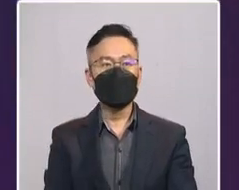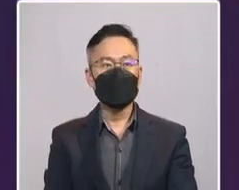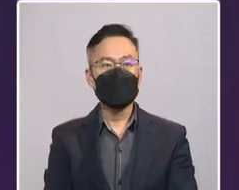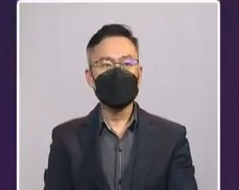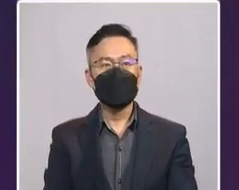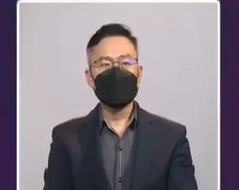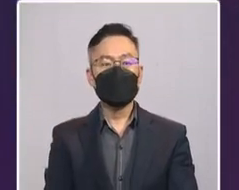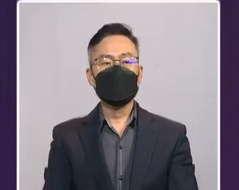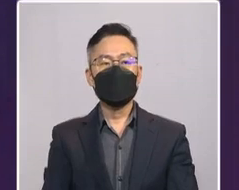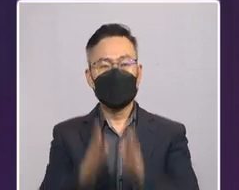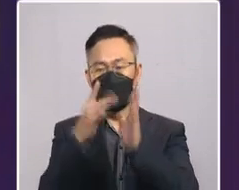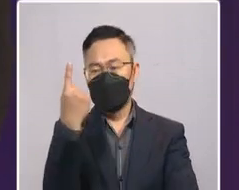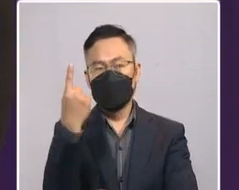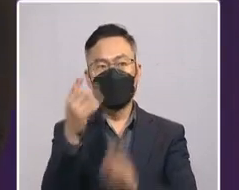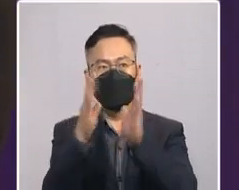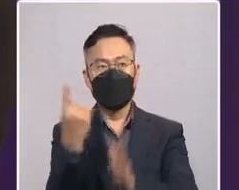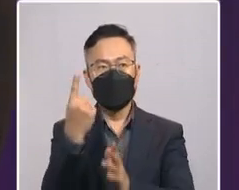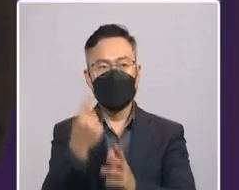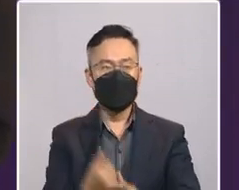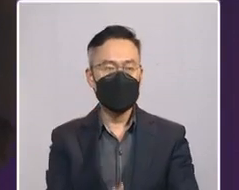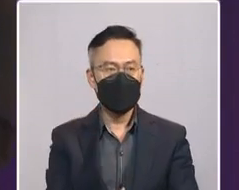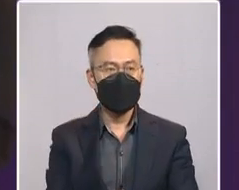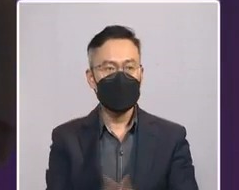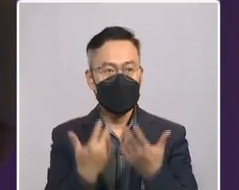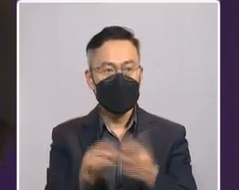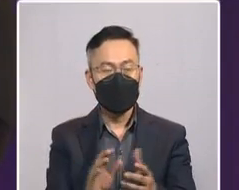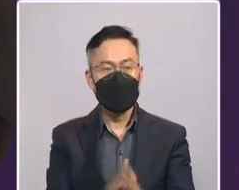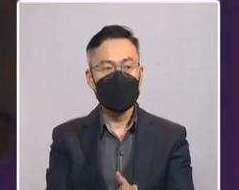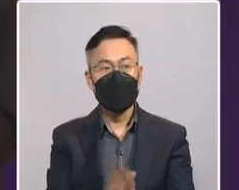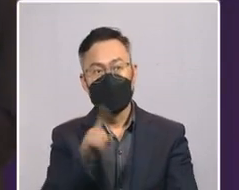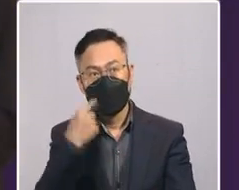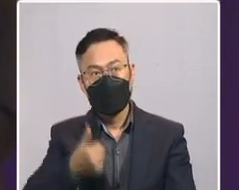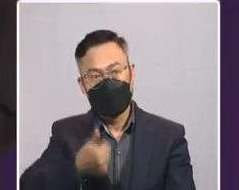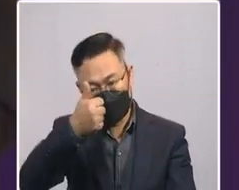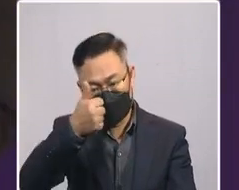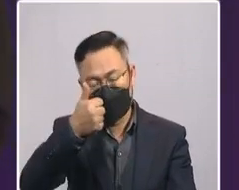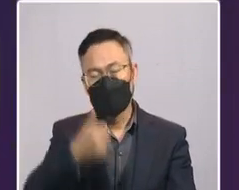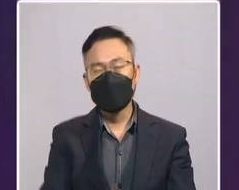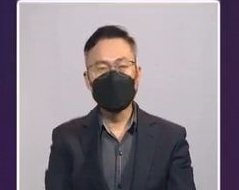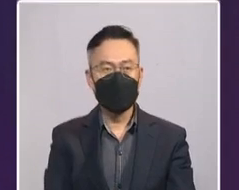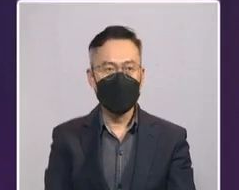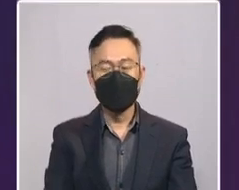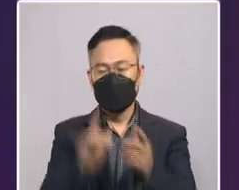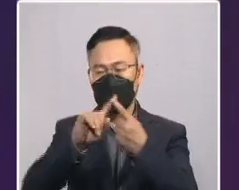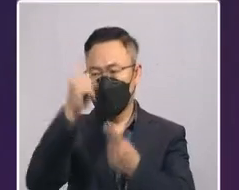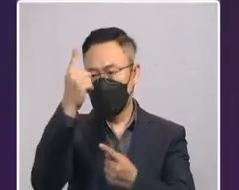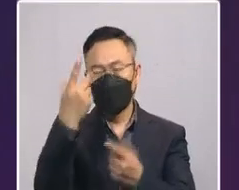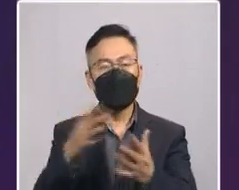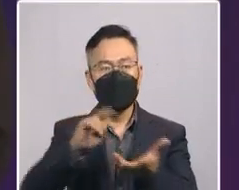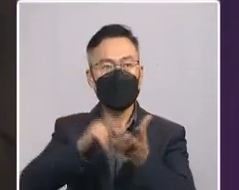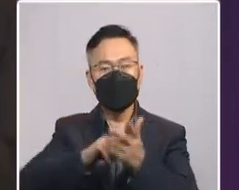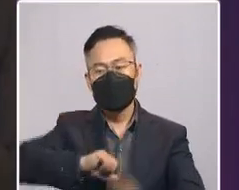เล็บก็คือ1รายค่ะแต่ว่าตอนนี้อย่างที่บอกไปว่าคนที่รู้ว่าใครชนะก็คือคนที่ยื่นประมูลในราคานี้เท่านั้นเพราะว่